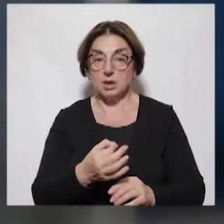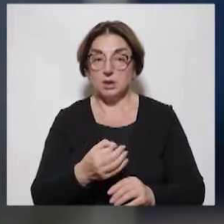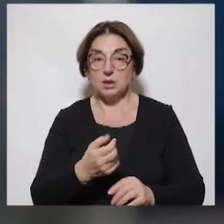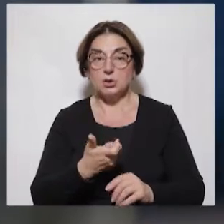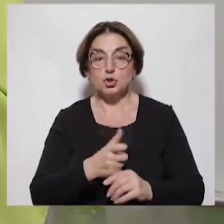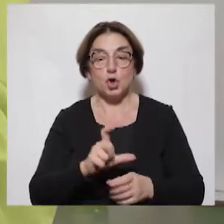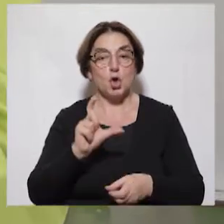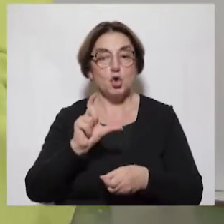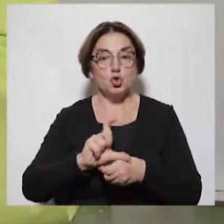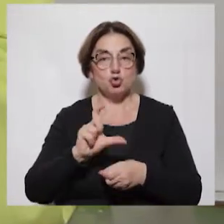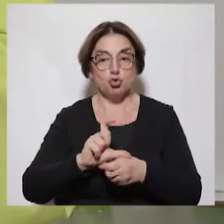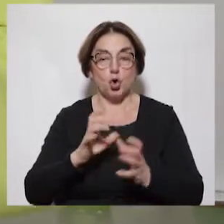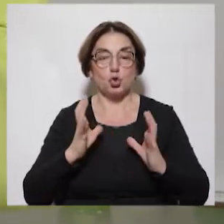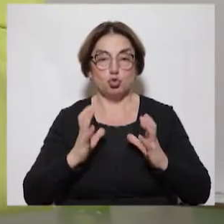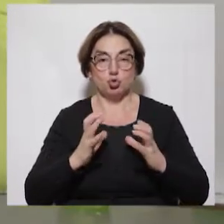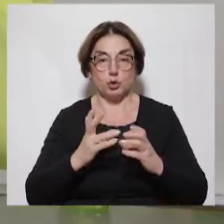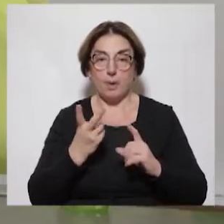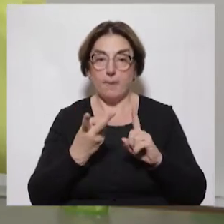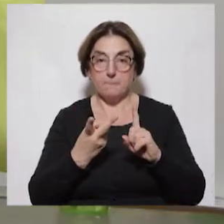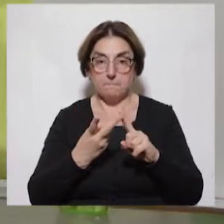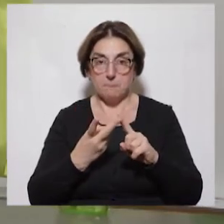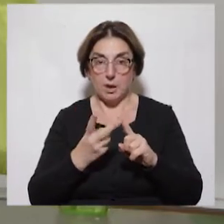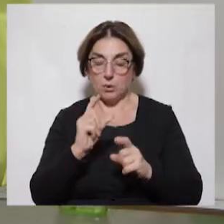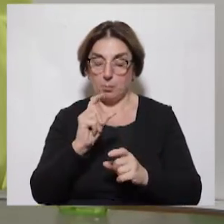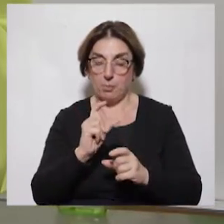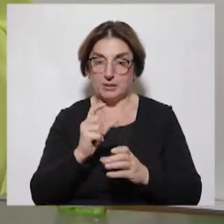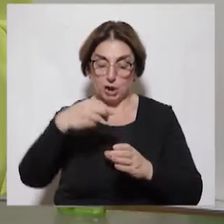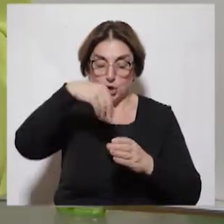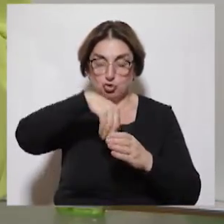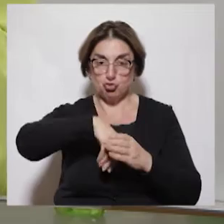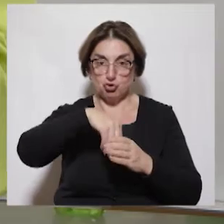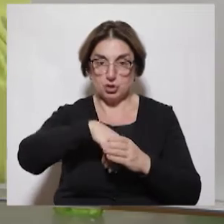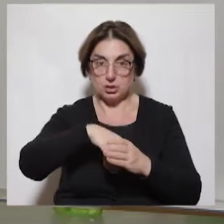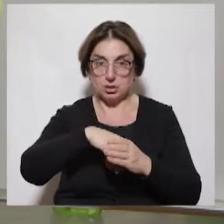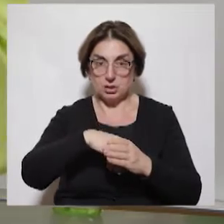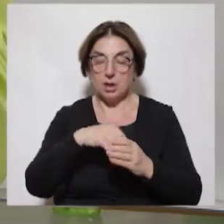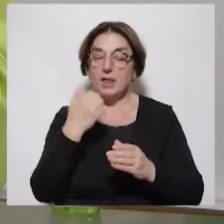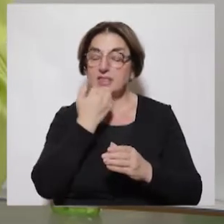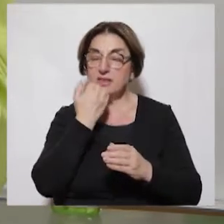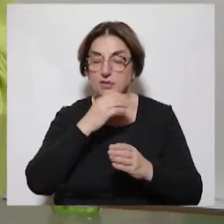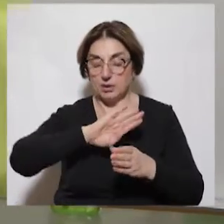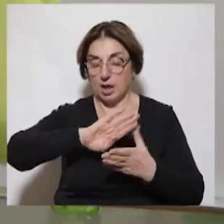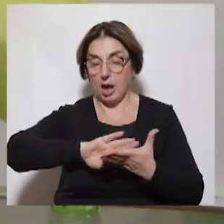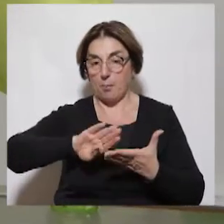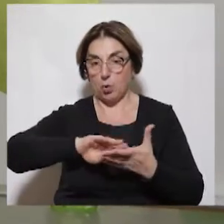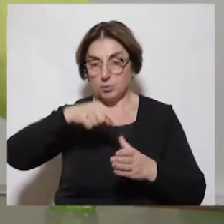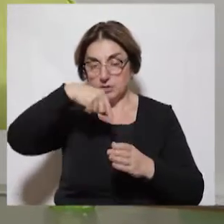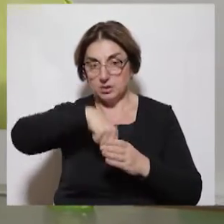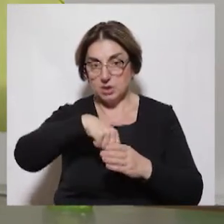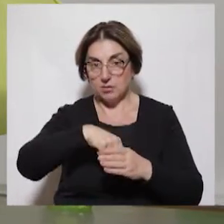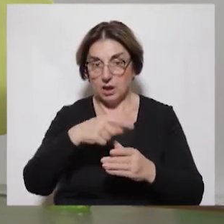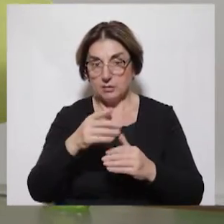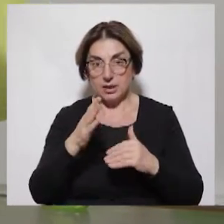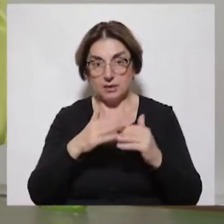რომ დიდი ჭიქა უბრალოდ სადგარი არის მეორე პატარა ჭიქისთვის, რომელშიც ჩვენ სხვა, ანუ გამოხდილ ნივთიერებას მივიღებთ. ხოლო აი